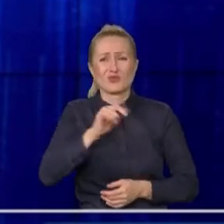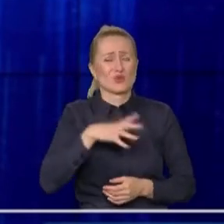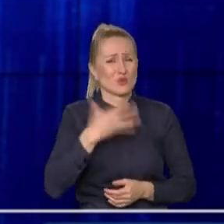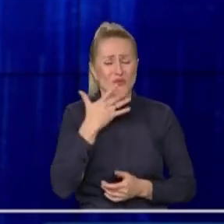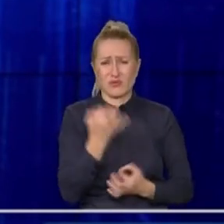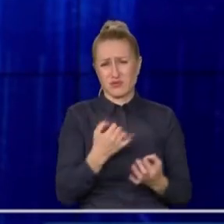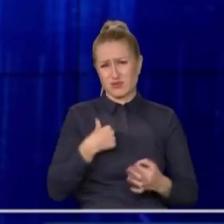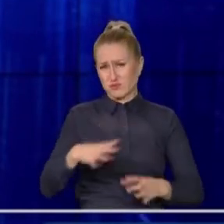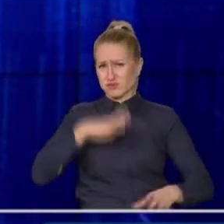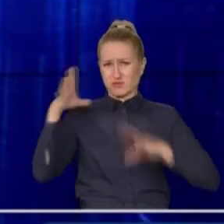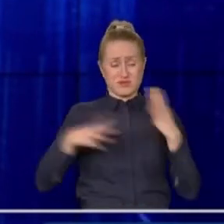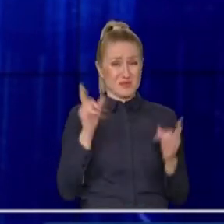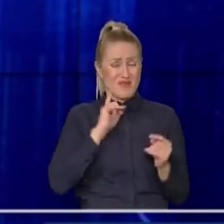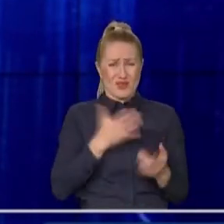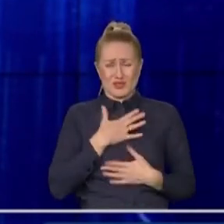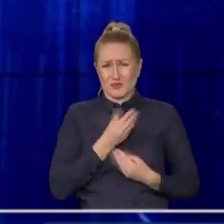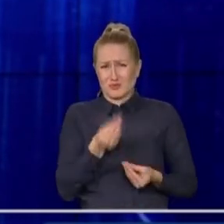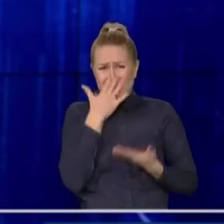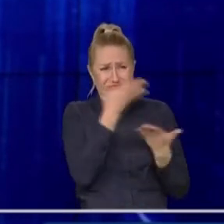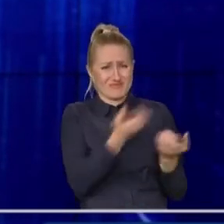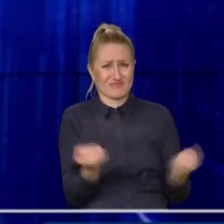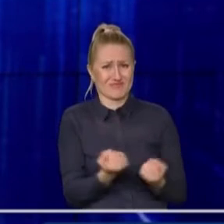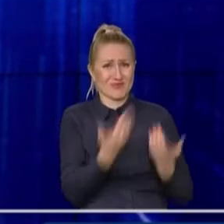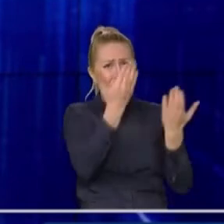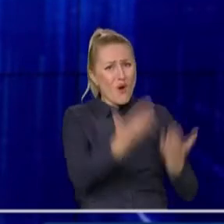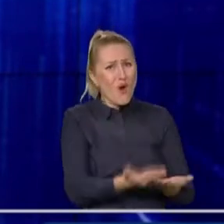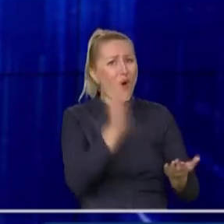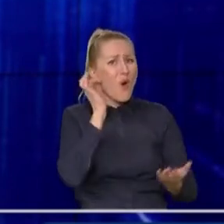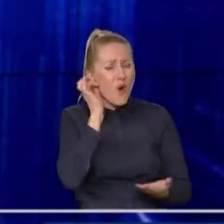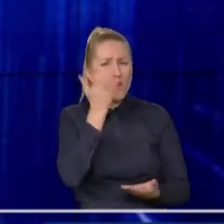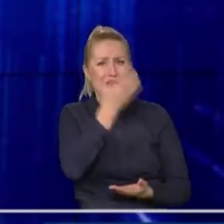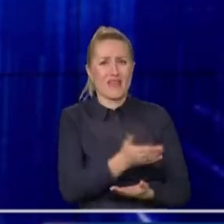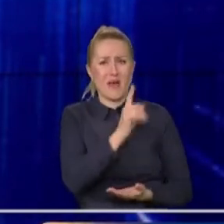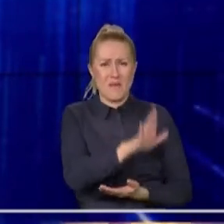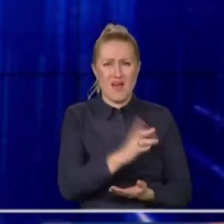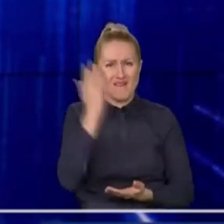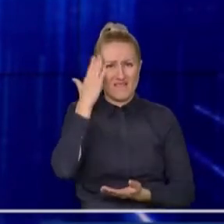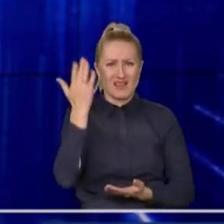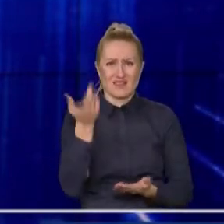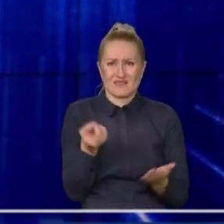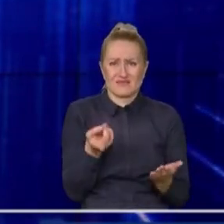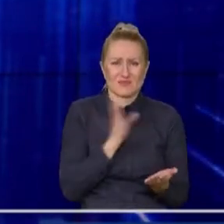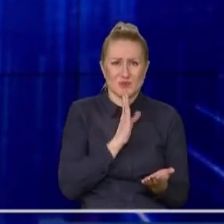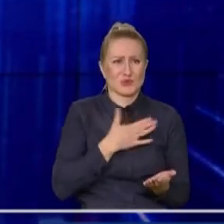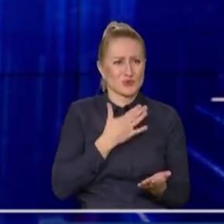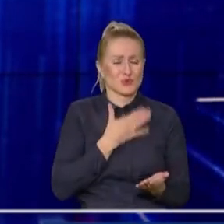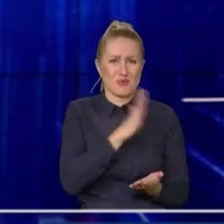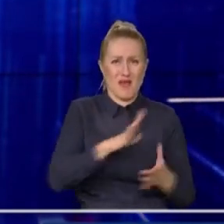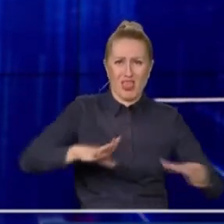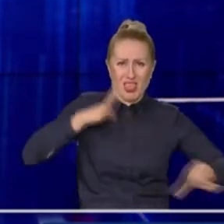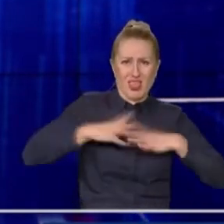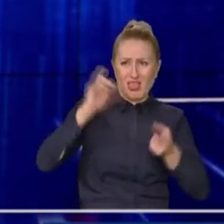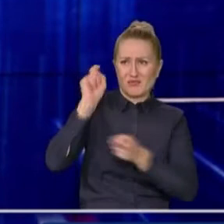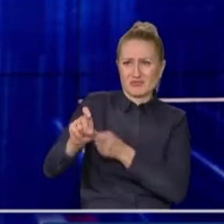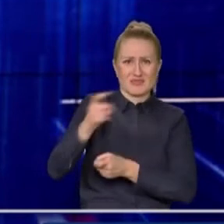niesłychanie bulwersujące. To jest wielkie rozczarowanie. Naprawdę osoba, która rości sobie, zakładam, jakieś pretensje do tego,